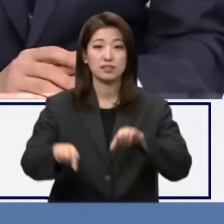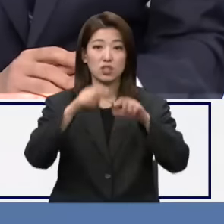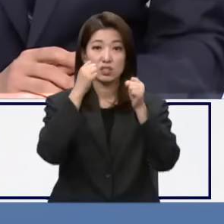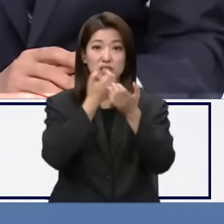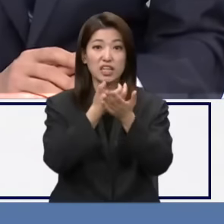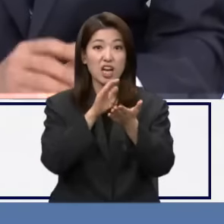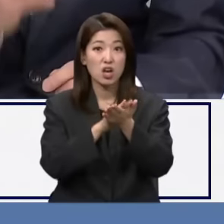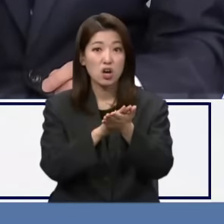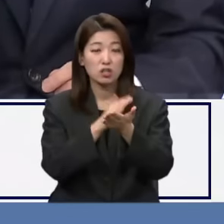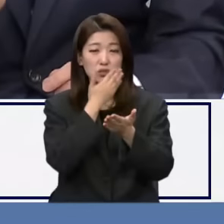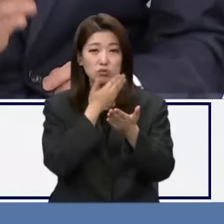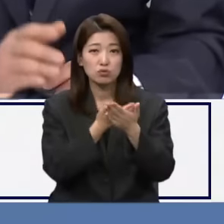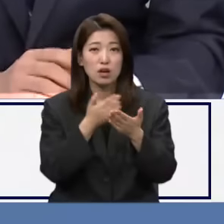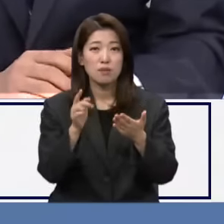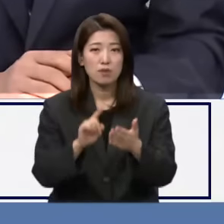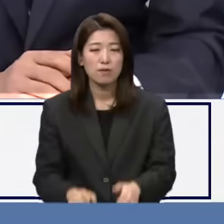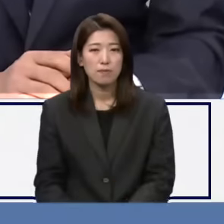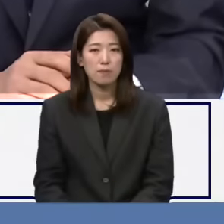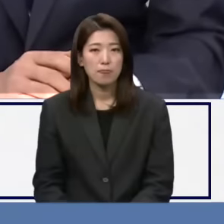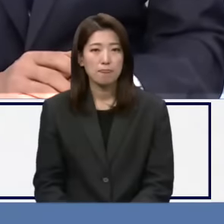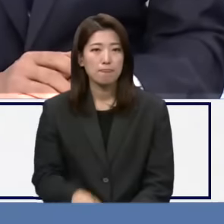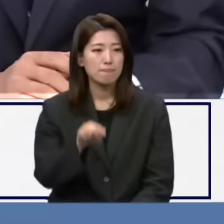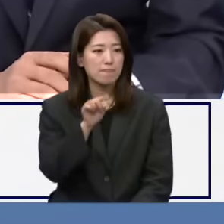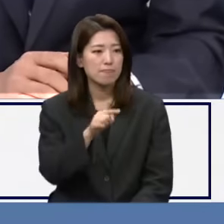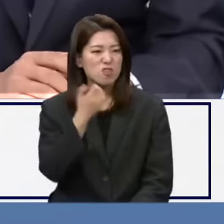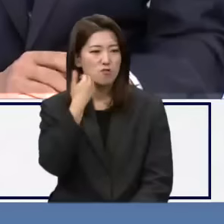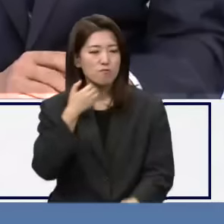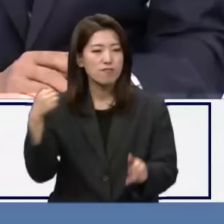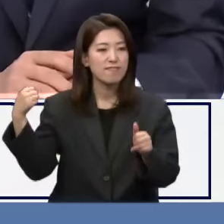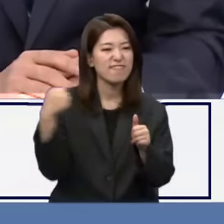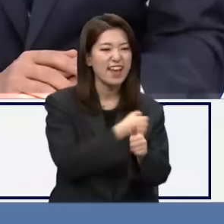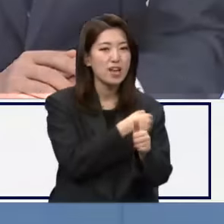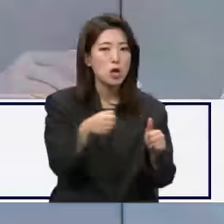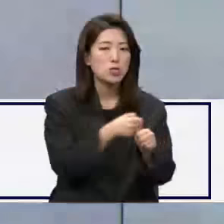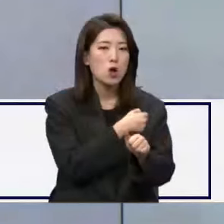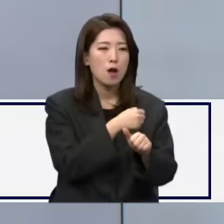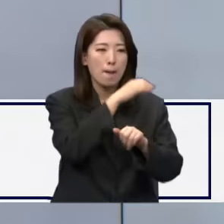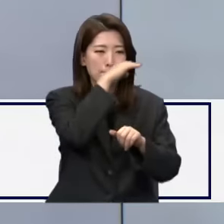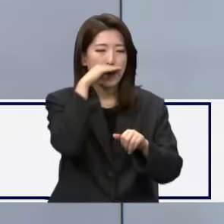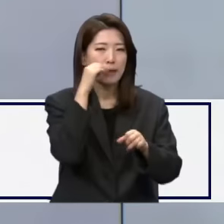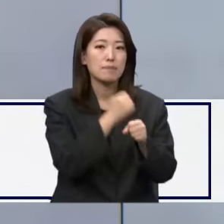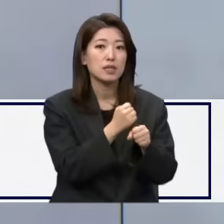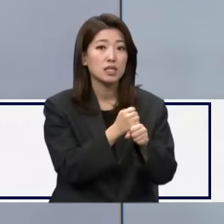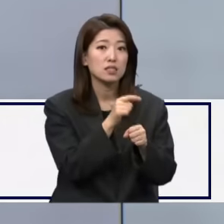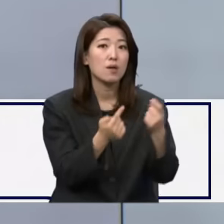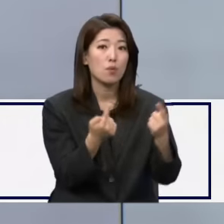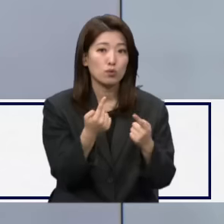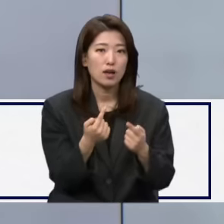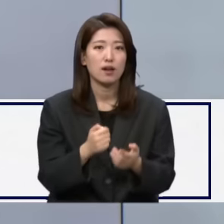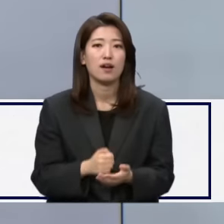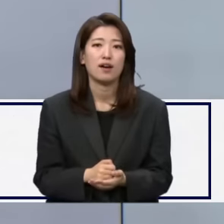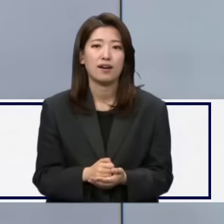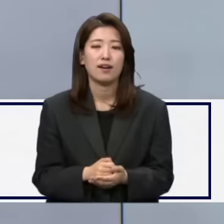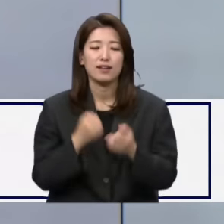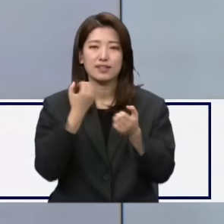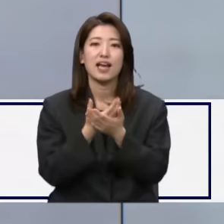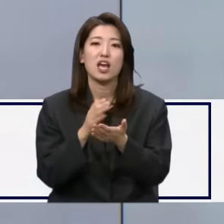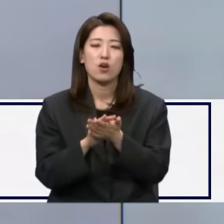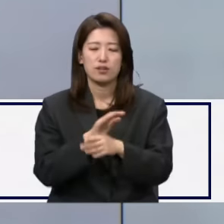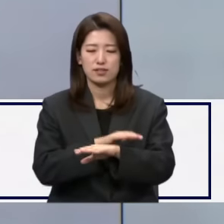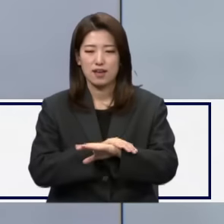보다는요 그런 구호를 내셔 거 바로 잡자 하는 것이 더 낫지 않을까 생각이 든다는 거죠 예를 들면 검찰 계획이라고 얘기한다면 저는